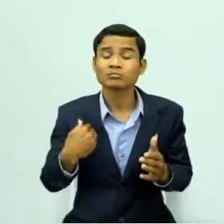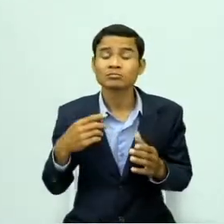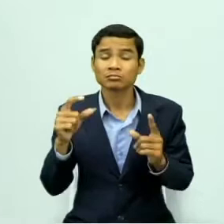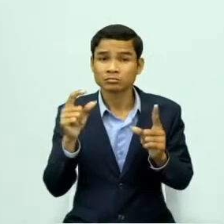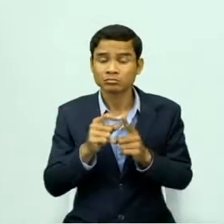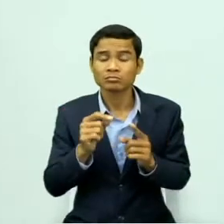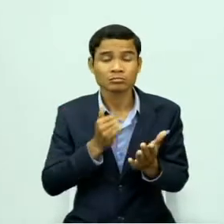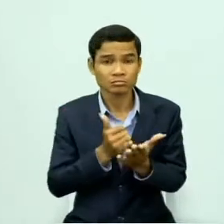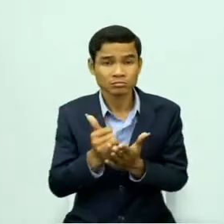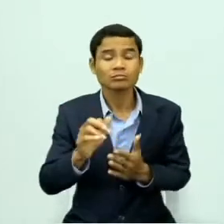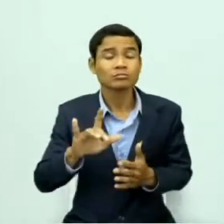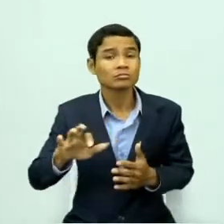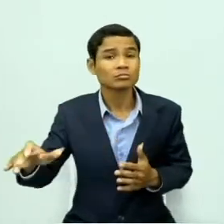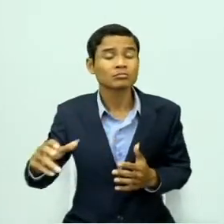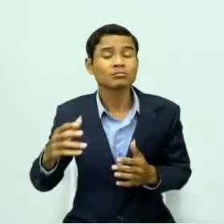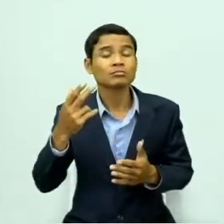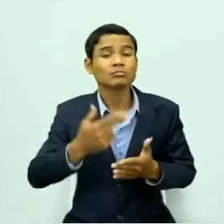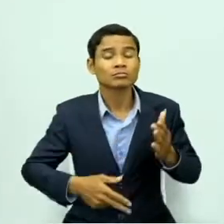con.